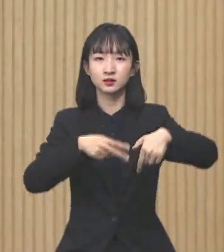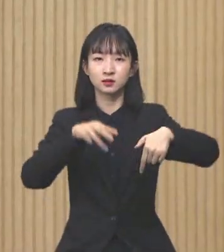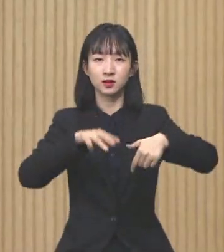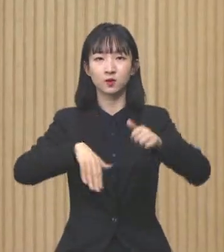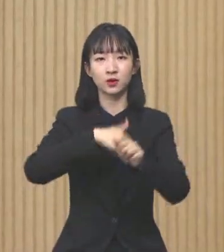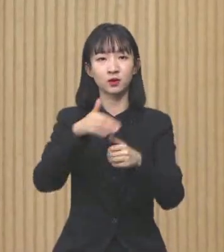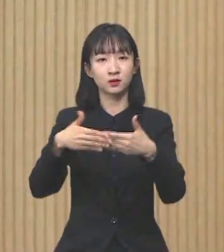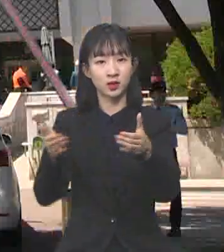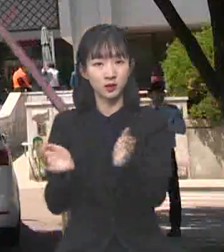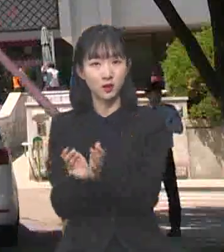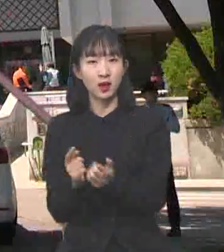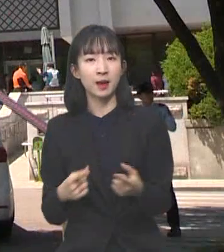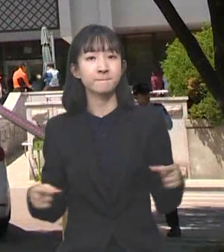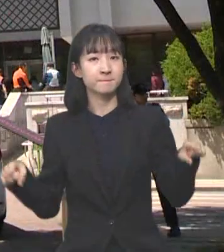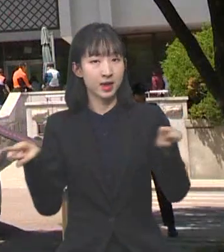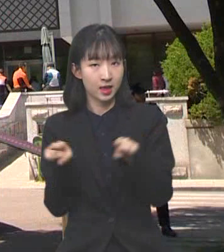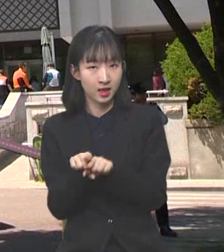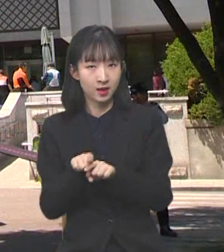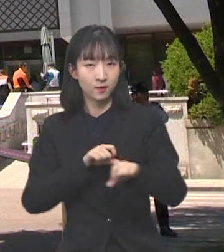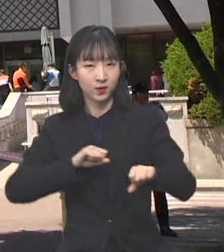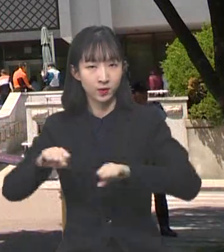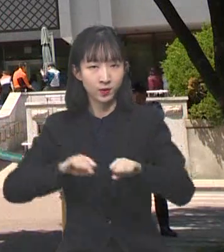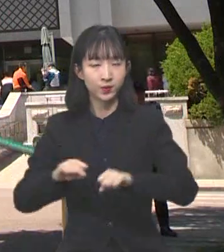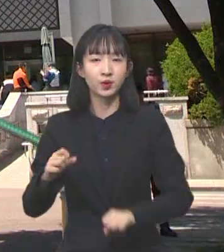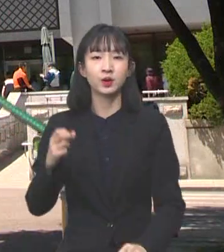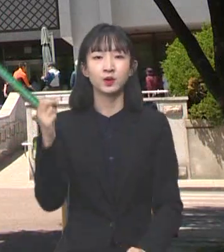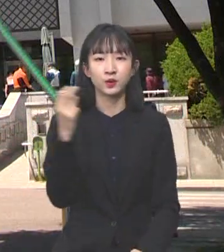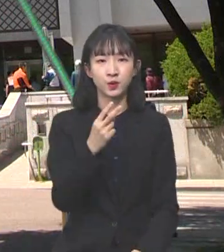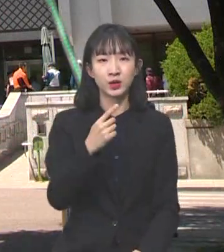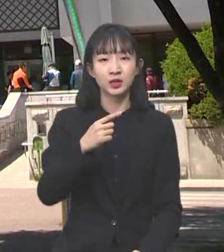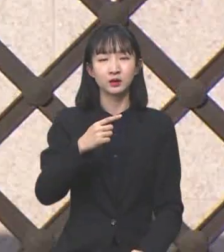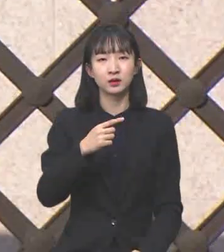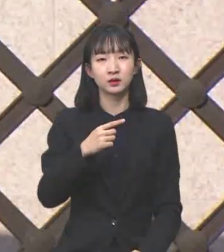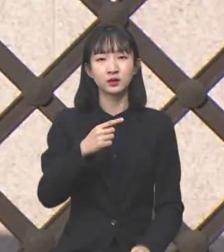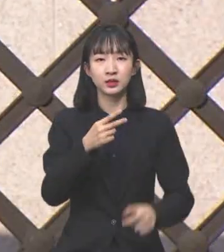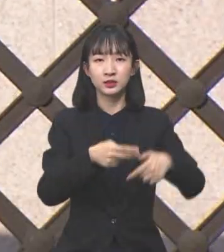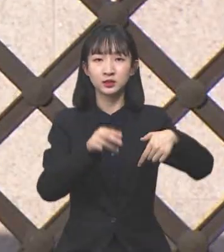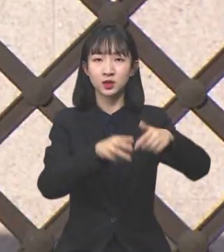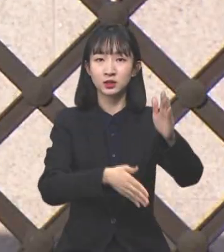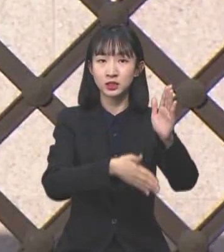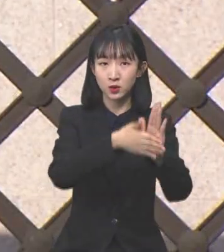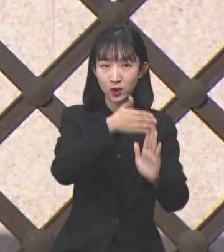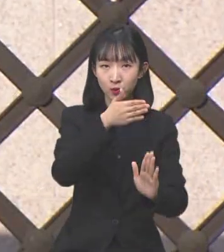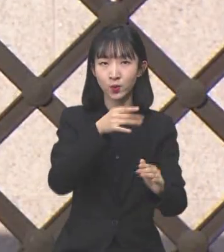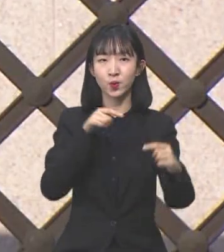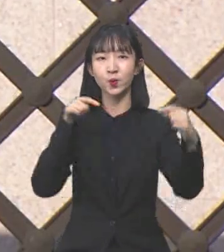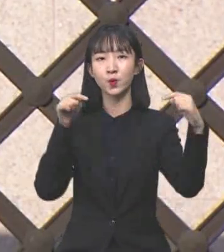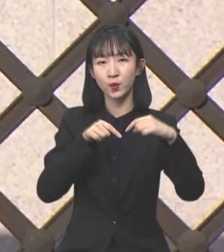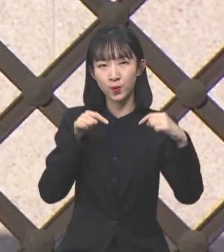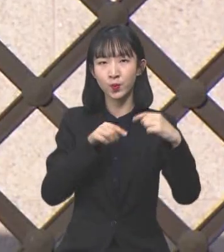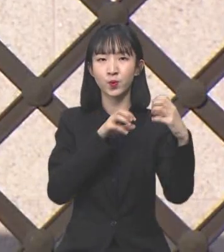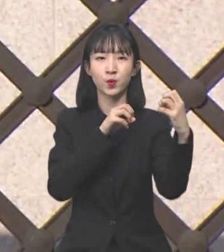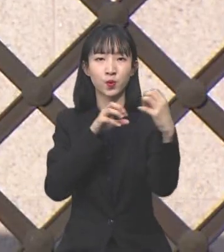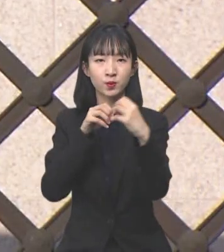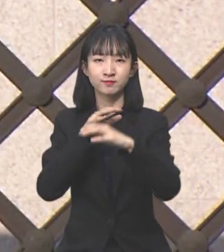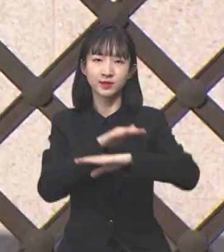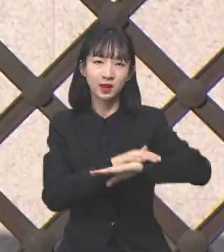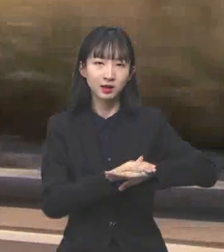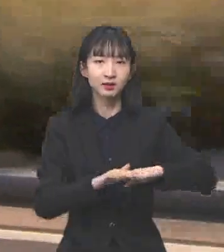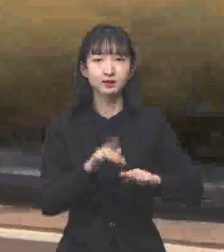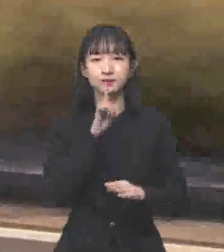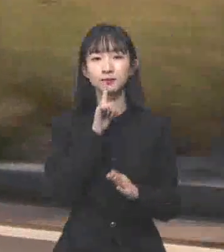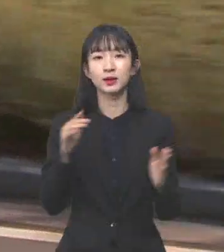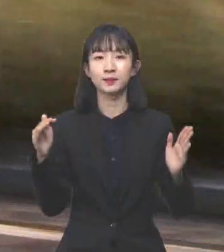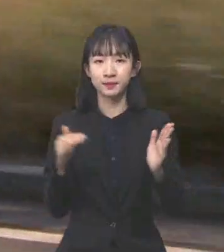펼치는 한편 차체 밀지 조성 용역을 추진 중인 인천시와 도 김미리 소통하게 따고 말했습니다